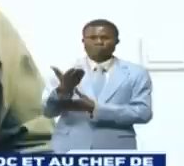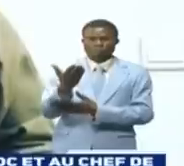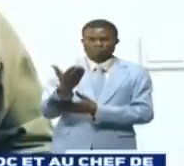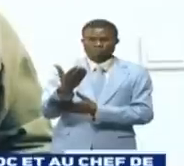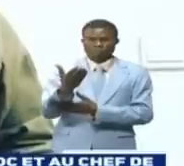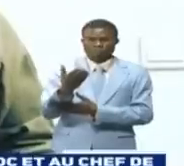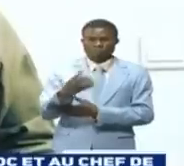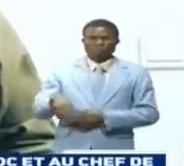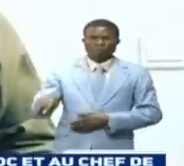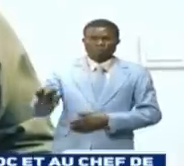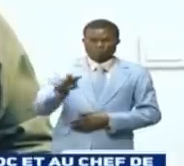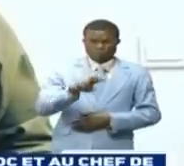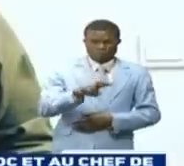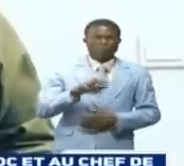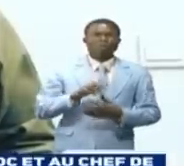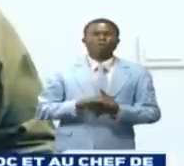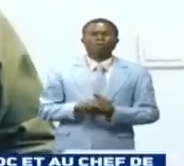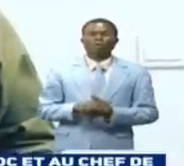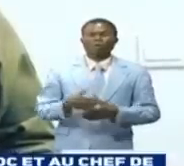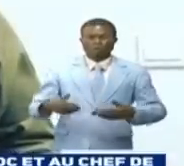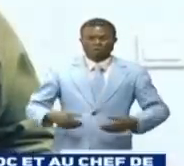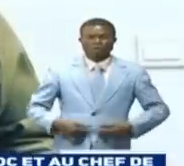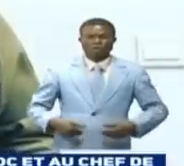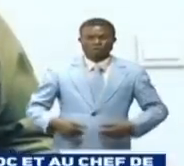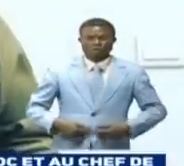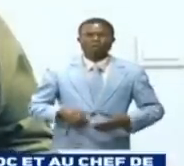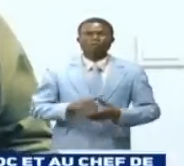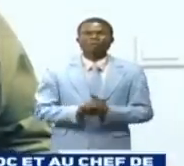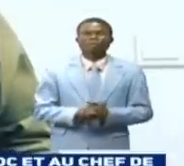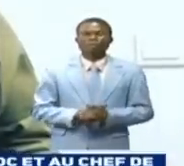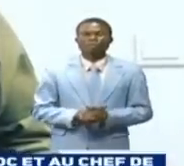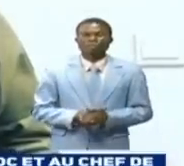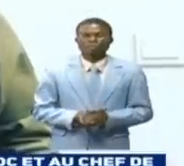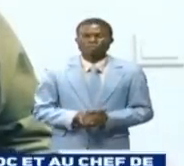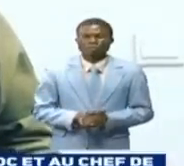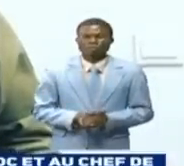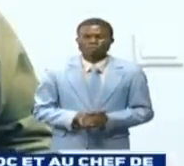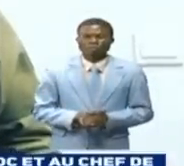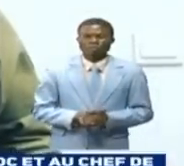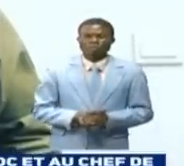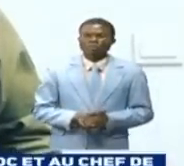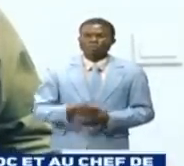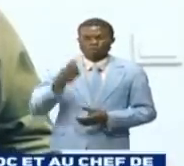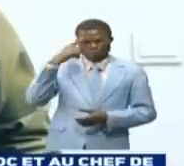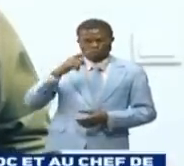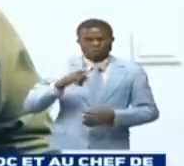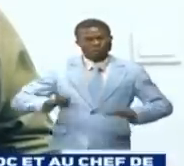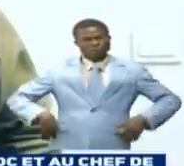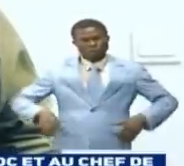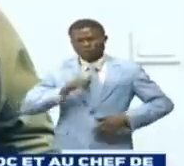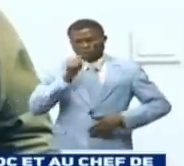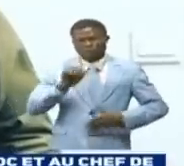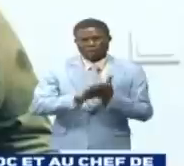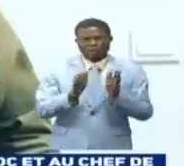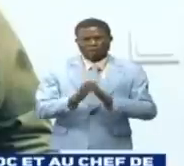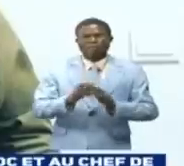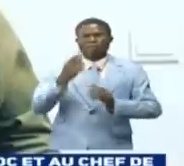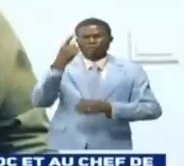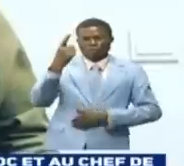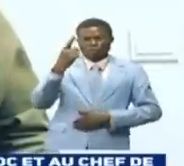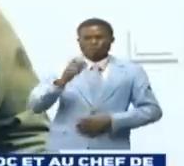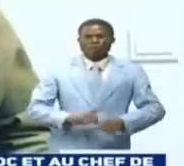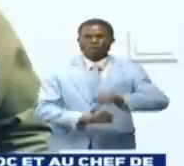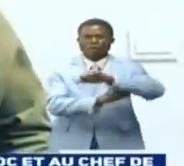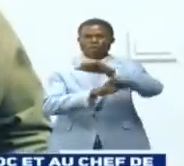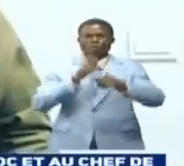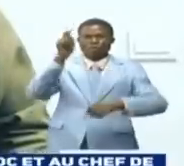du commandant suprême des forces armées de la République, nous demandons à tous les Congolais d'être unis derrière les forces